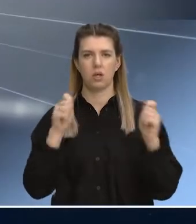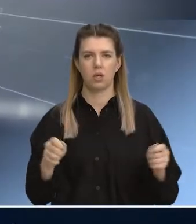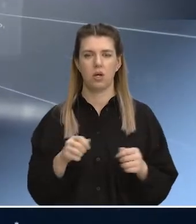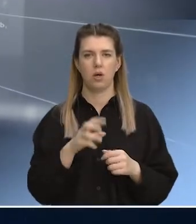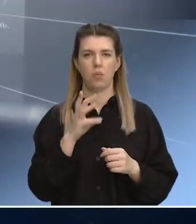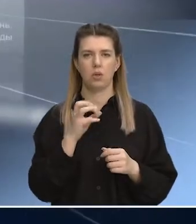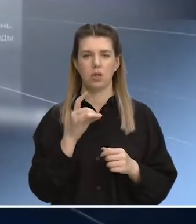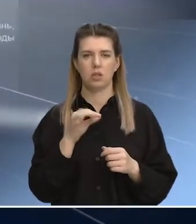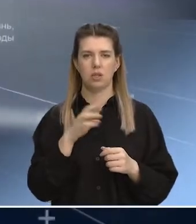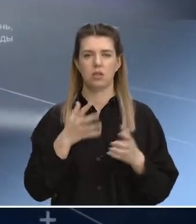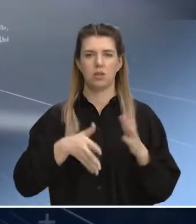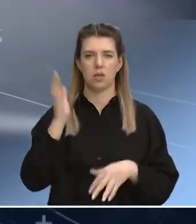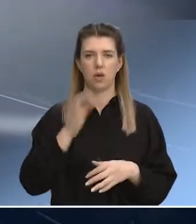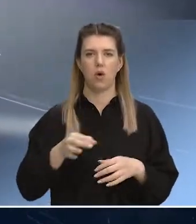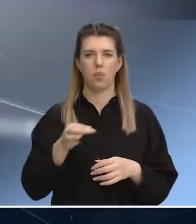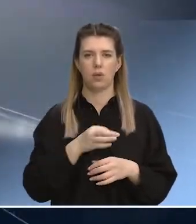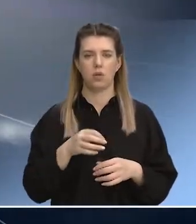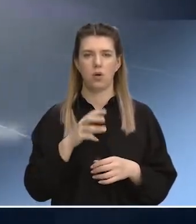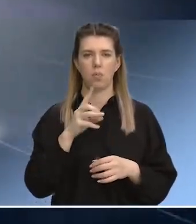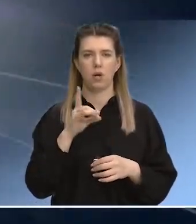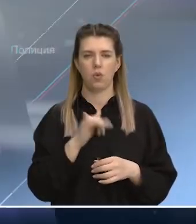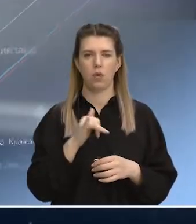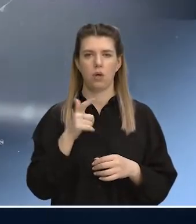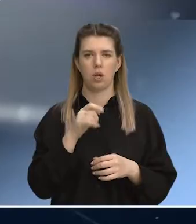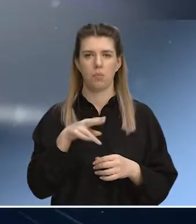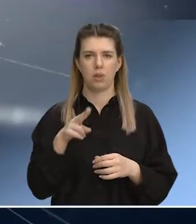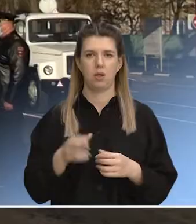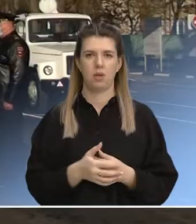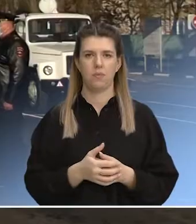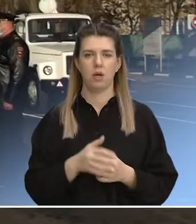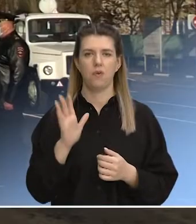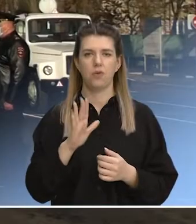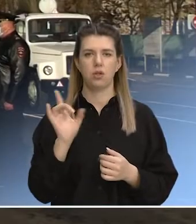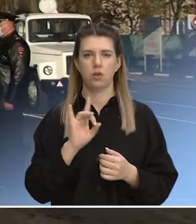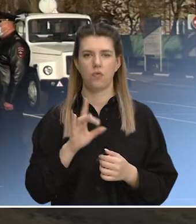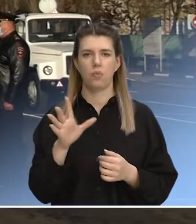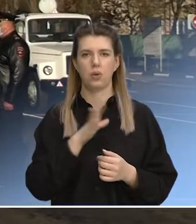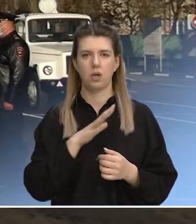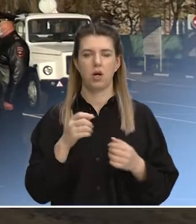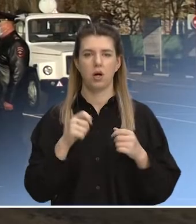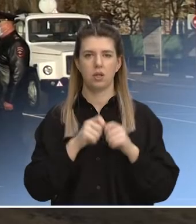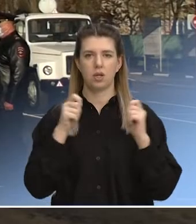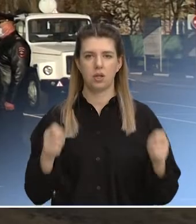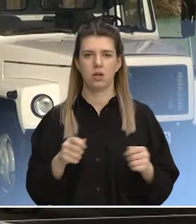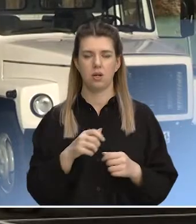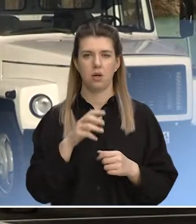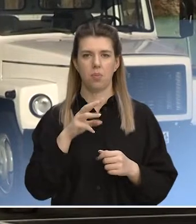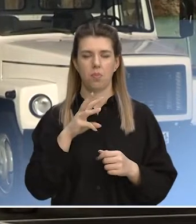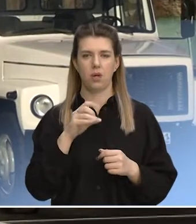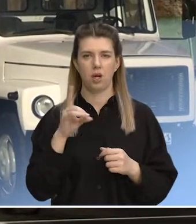открытии модернизированного здания областного МРЭО УГИБДД. В Ростове-на-Дону состоялось торжественное